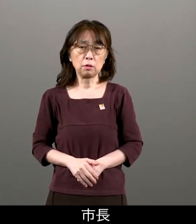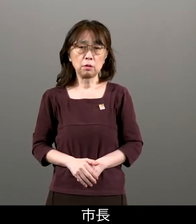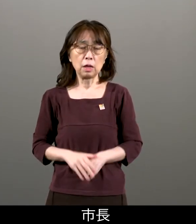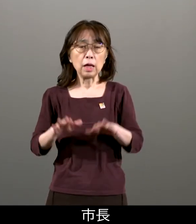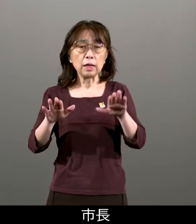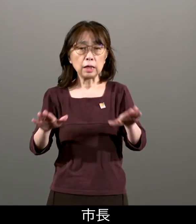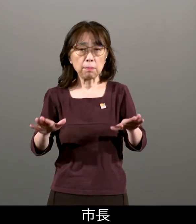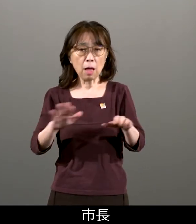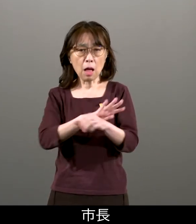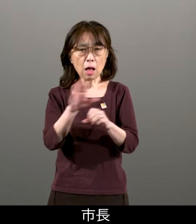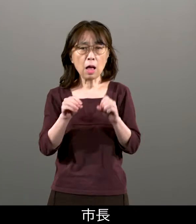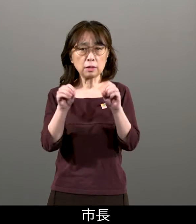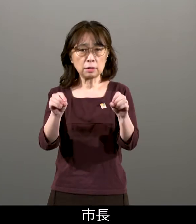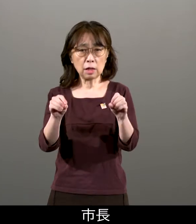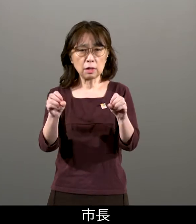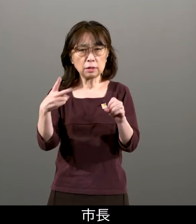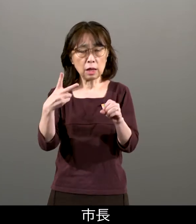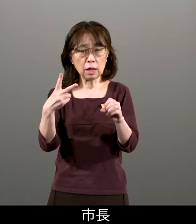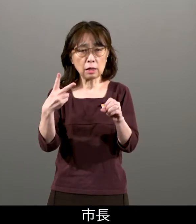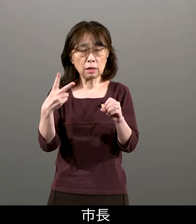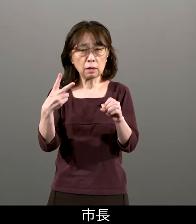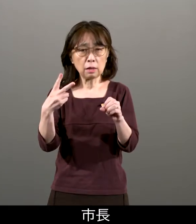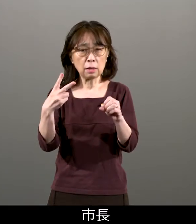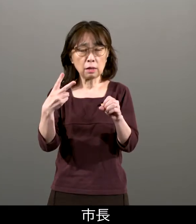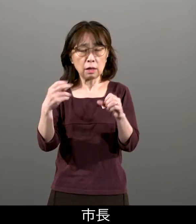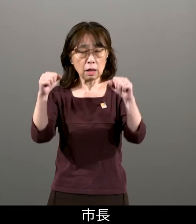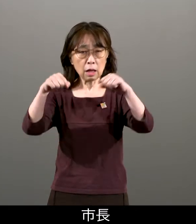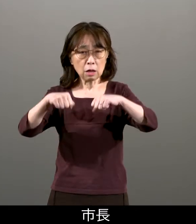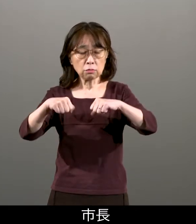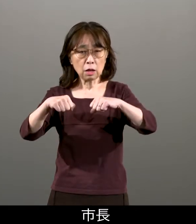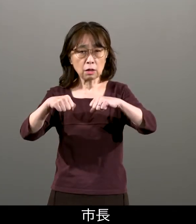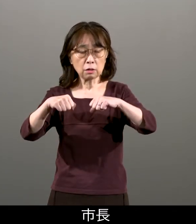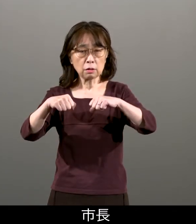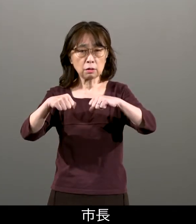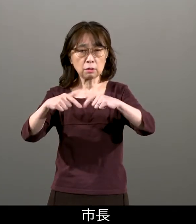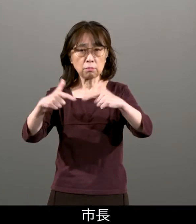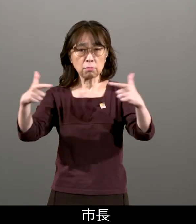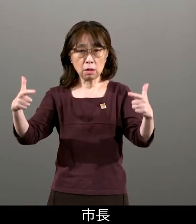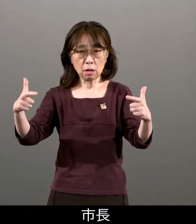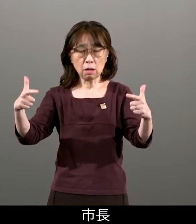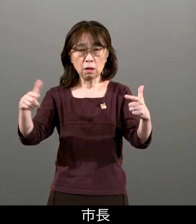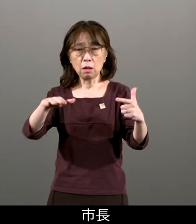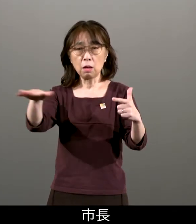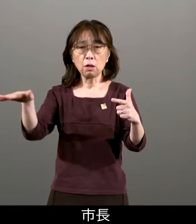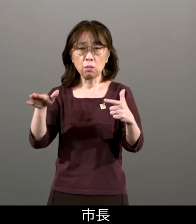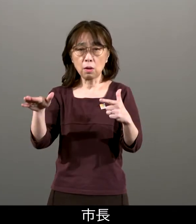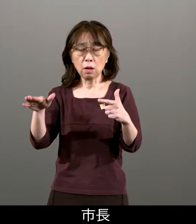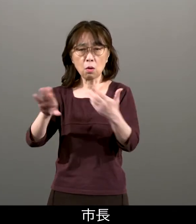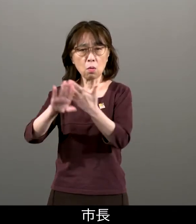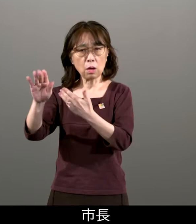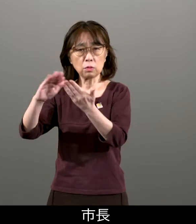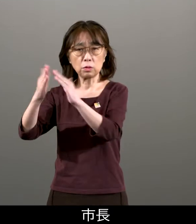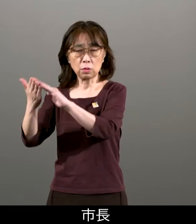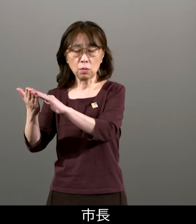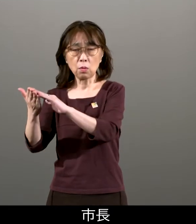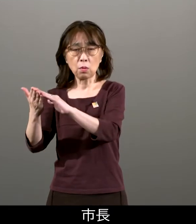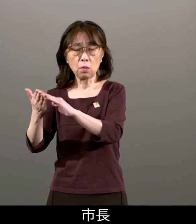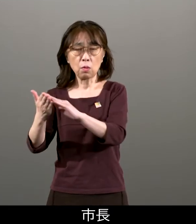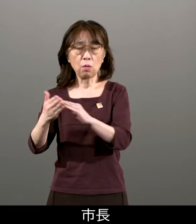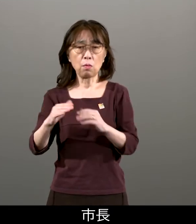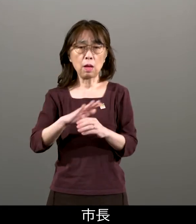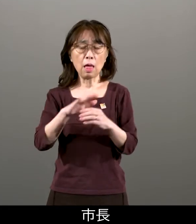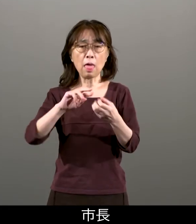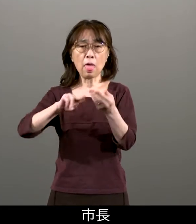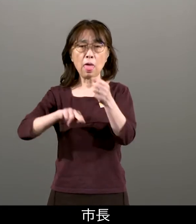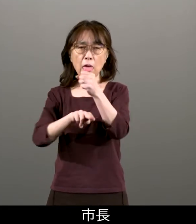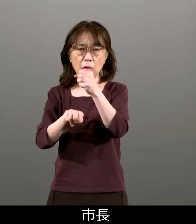現在感染の再拡大が見られている他の都市では変異株の BA2 系統への置き換わ